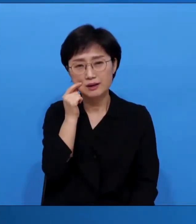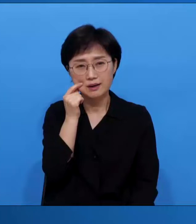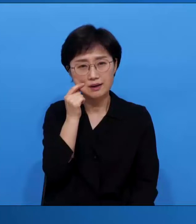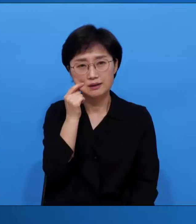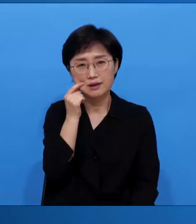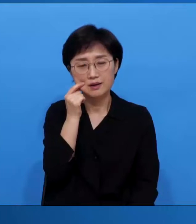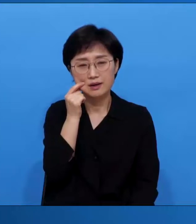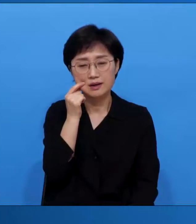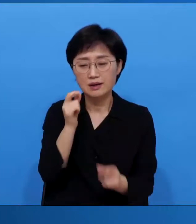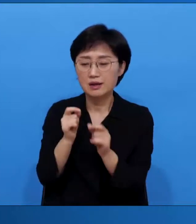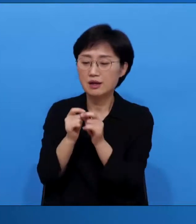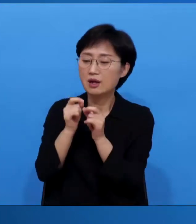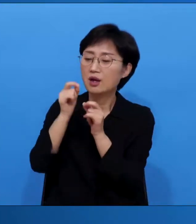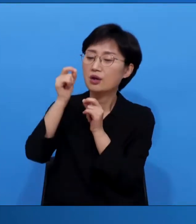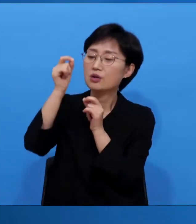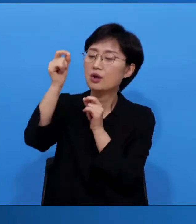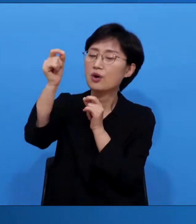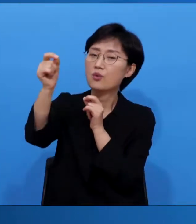못하네.